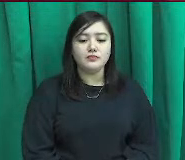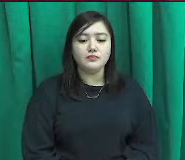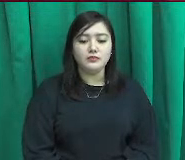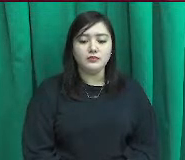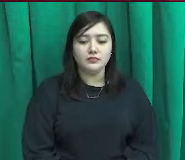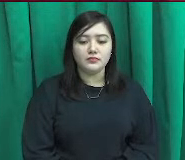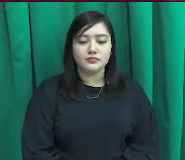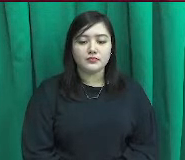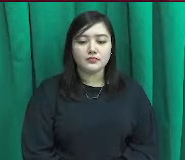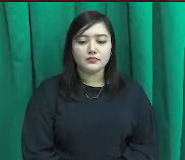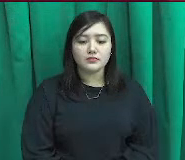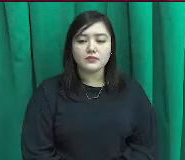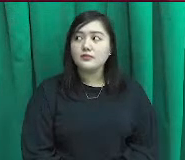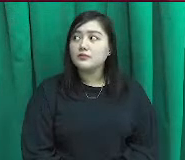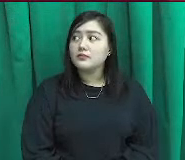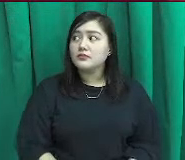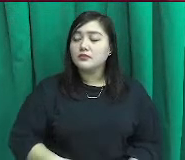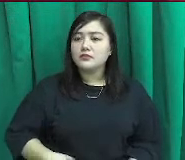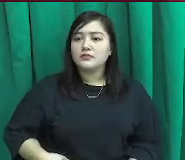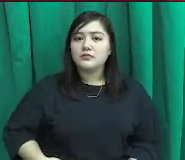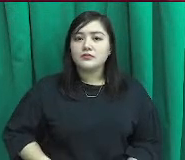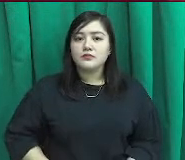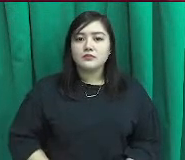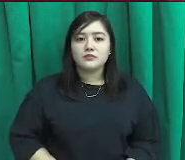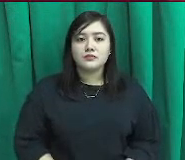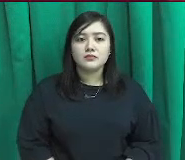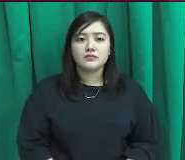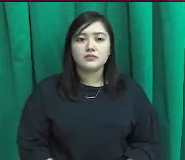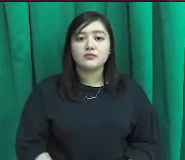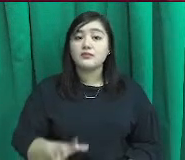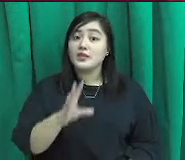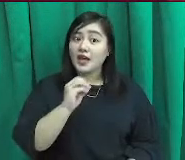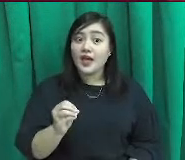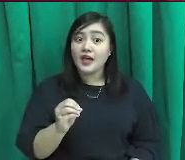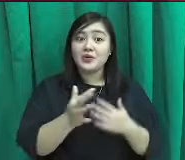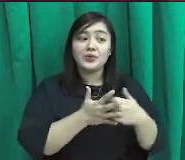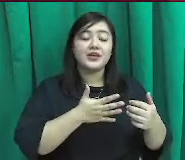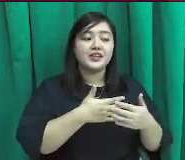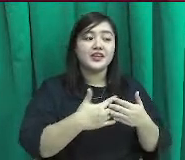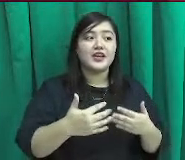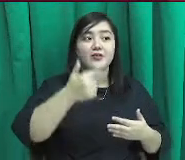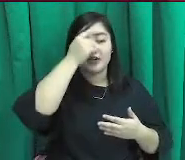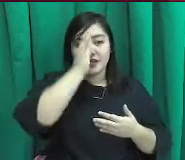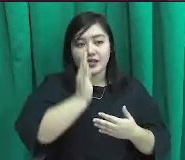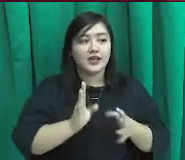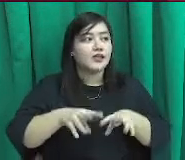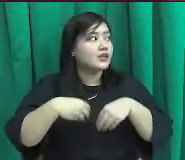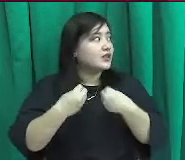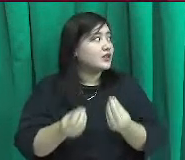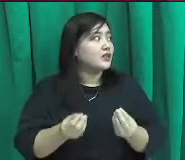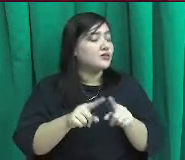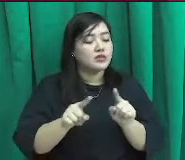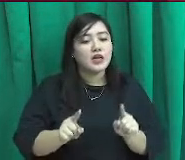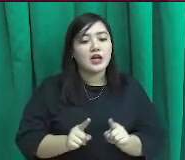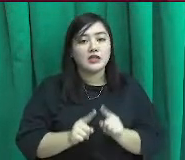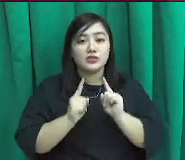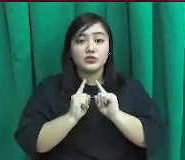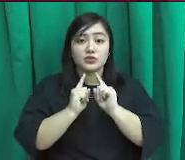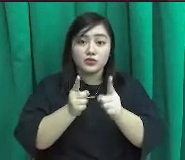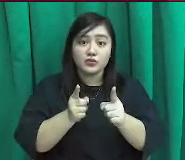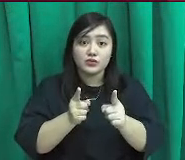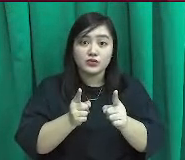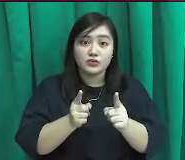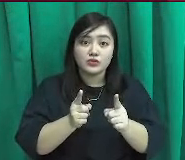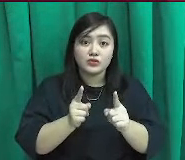syempre, ipapasalamat din sa Panginoon. Yun. Tama yun. Ang tawag doon ay conclusion lagi. Meron tayo dapat conclusion. pangit